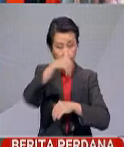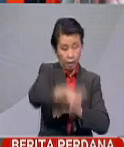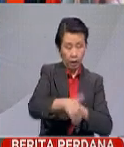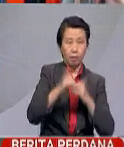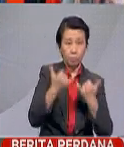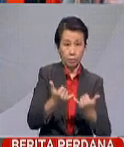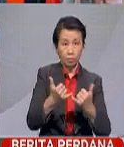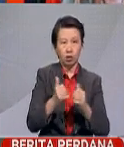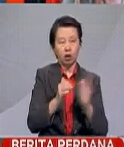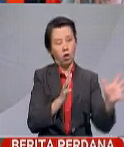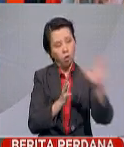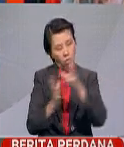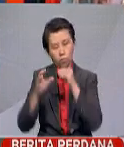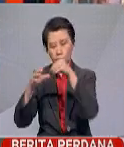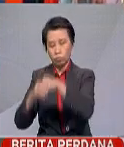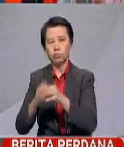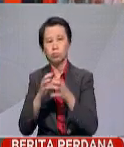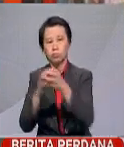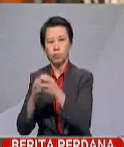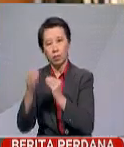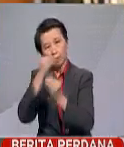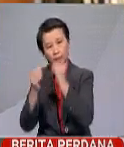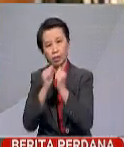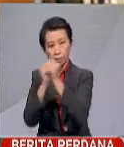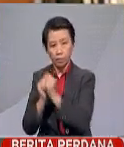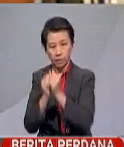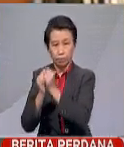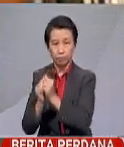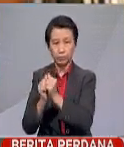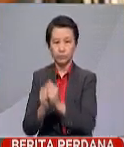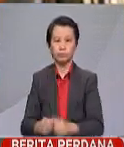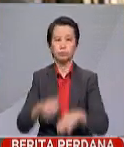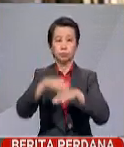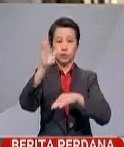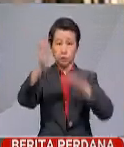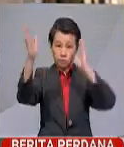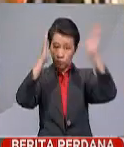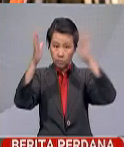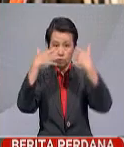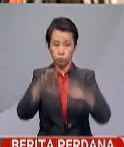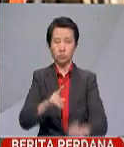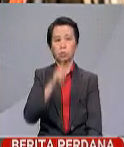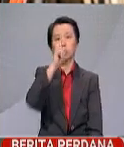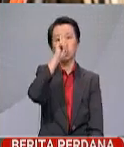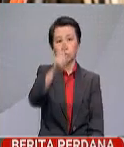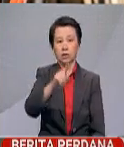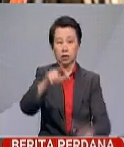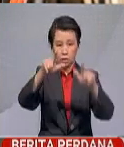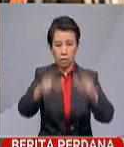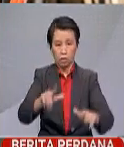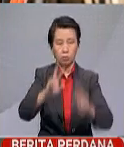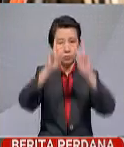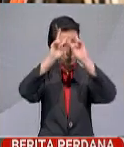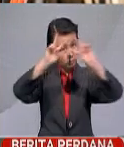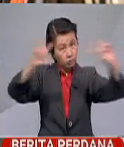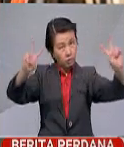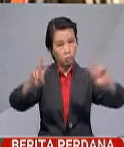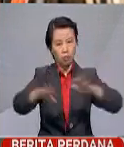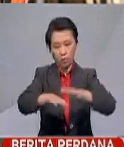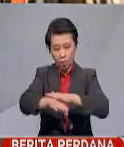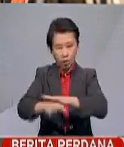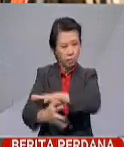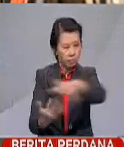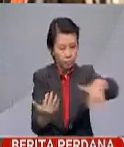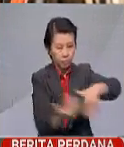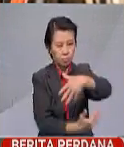makan, kita semua berkumpul untuk makanlah. Kelebihan di Malaysia sudah pastinya terletak kepada keharmonian kaum